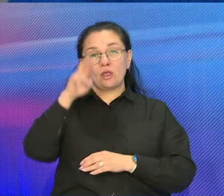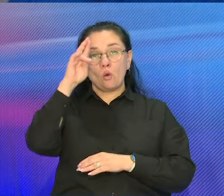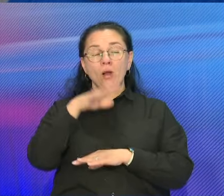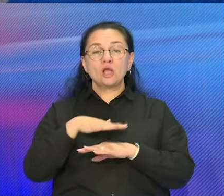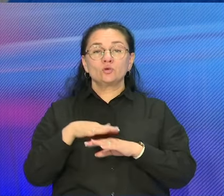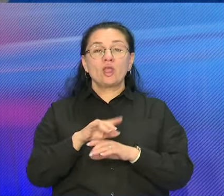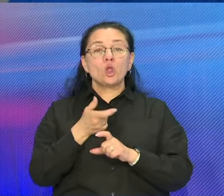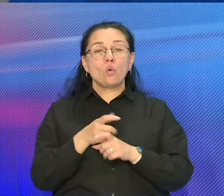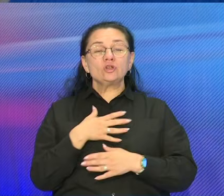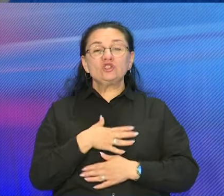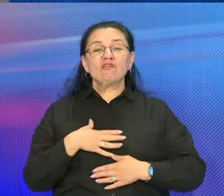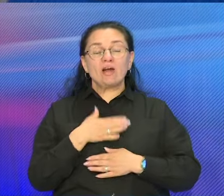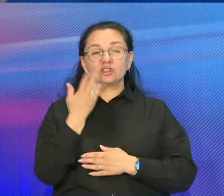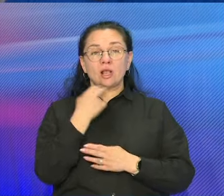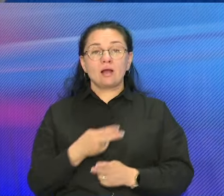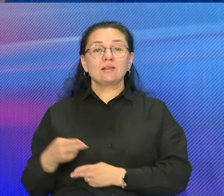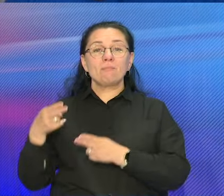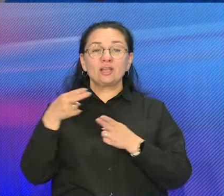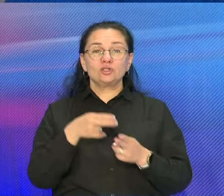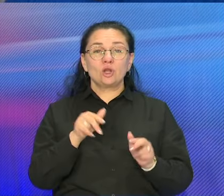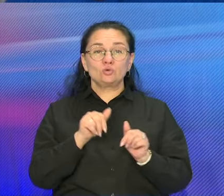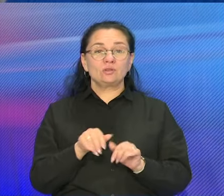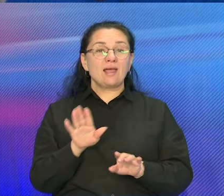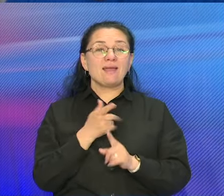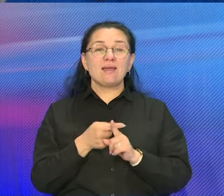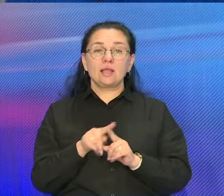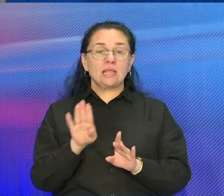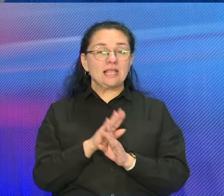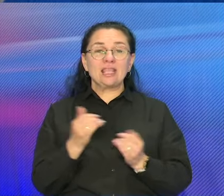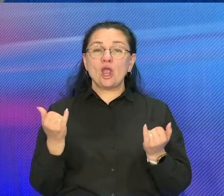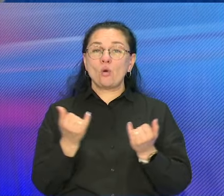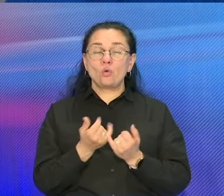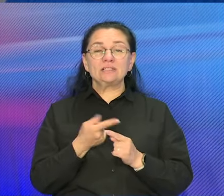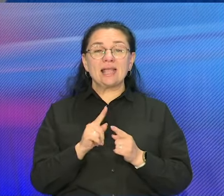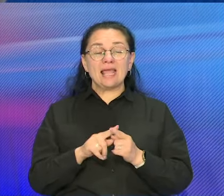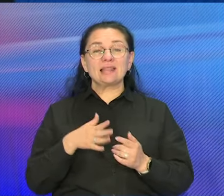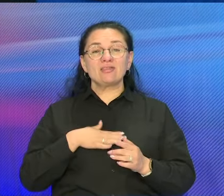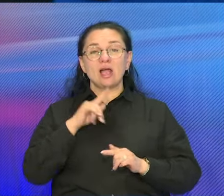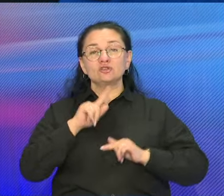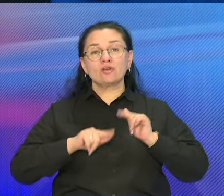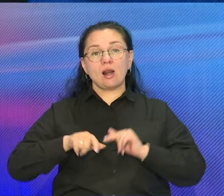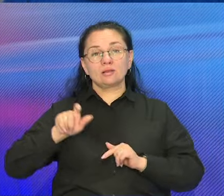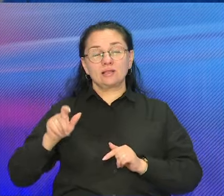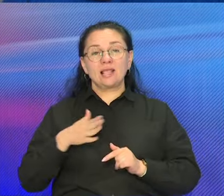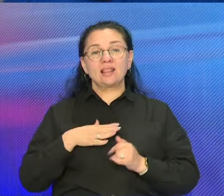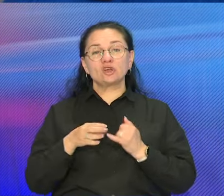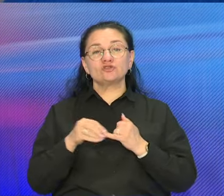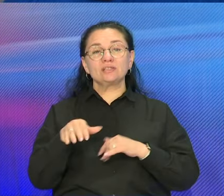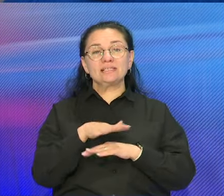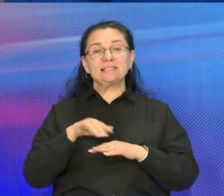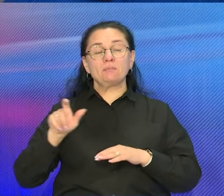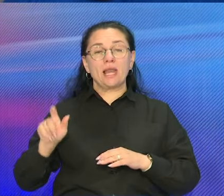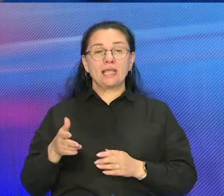ВАЖНО, КАГДА ПРИЕЖАЮТ К НАМ, Я БЫ НЕ НАЗВАЛ ГОСТИ, ЭТО НАШИ РАДНЫЕ, НАШИ ДОРОГИЕ ЗЕМЛЯКИ АНИ, БУДУЧИ В